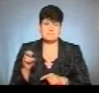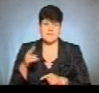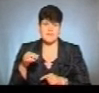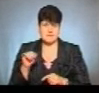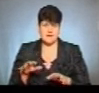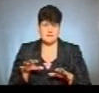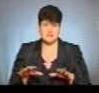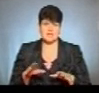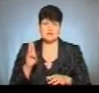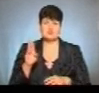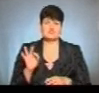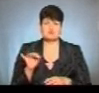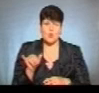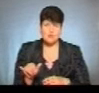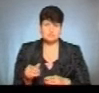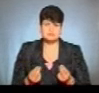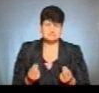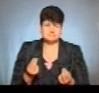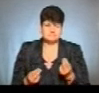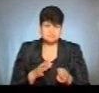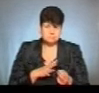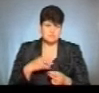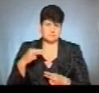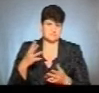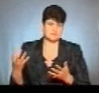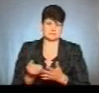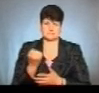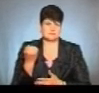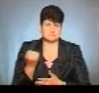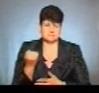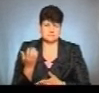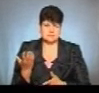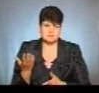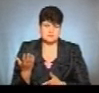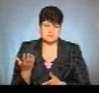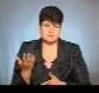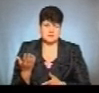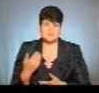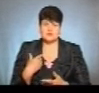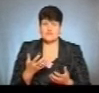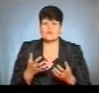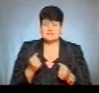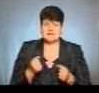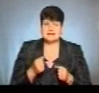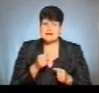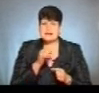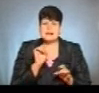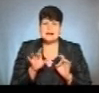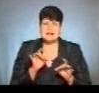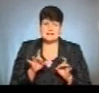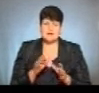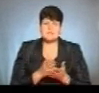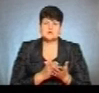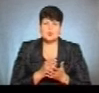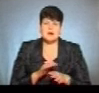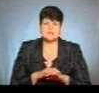через шоу став президентом, скажімо. Ну, також, якщо взяти прихована реклама «Слуга народу»